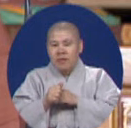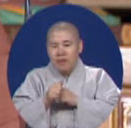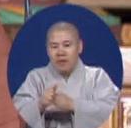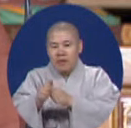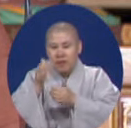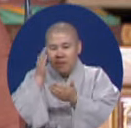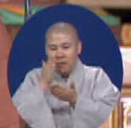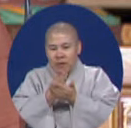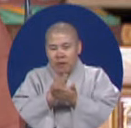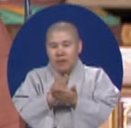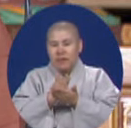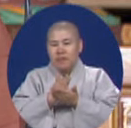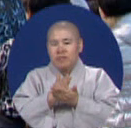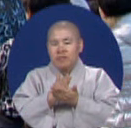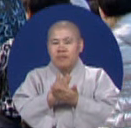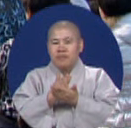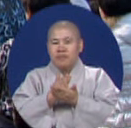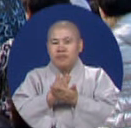마라.